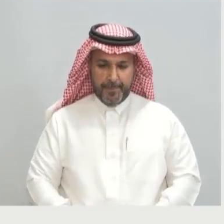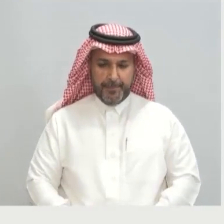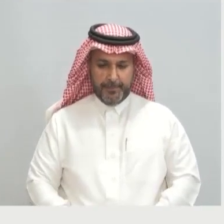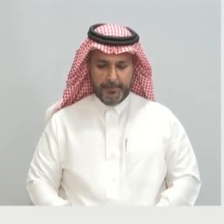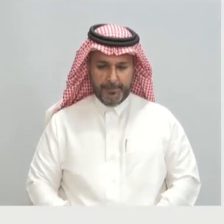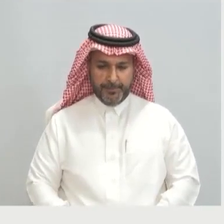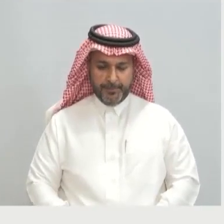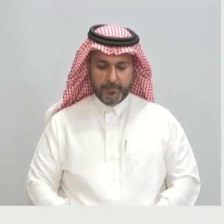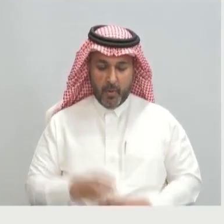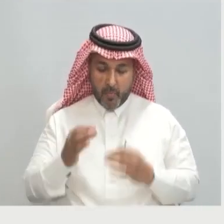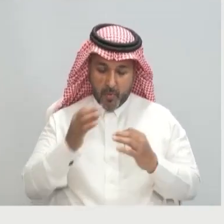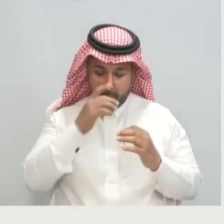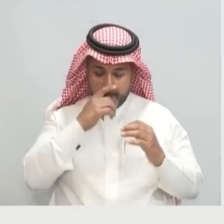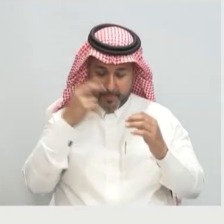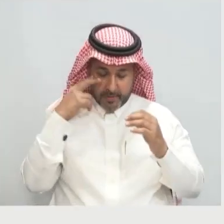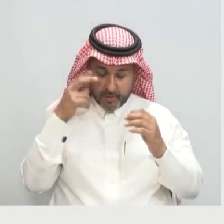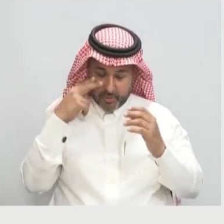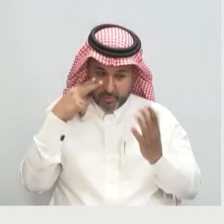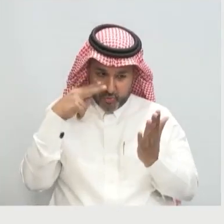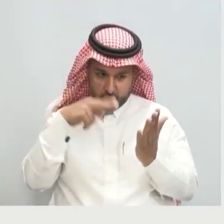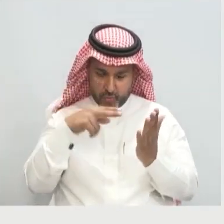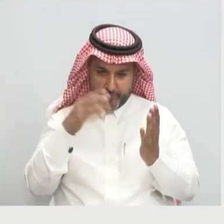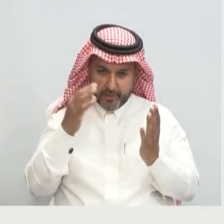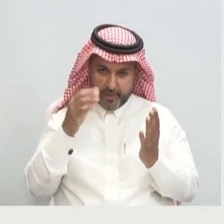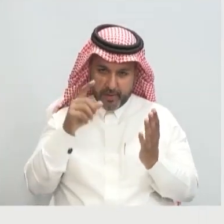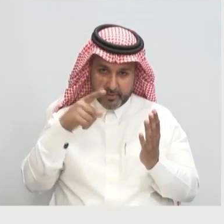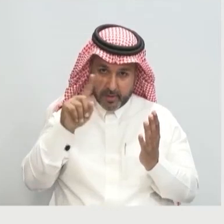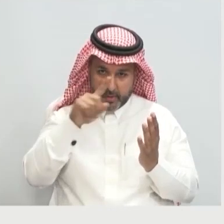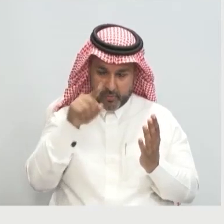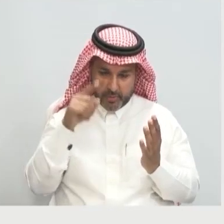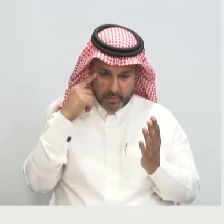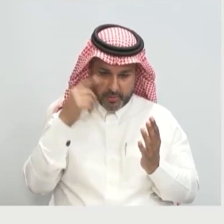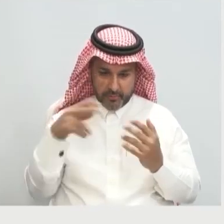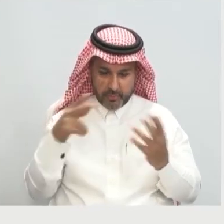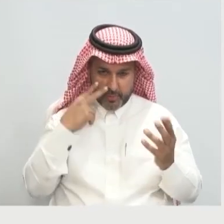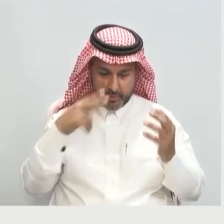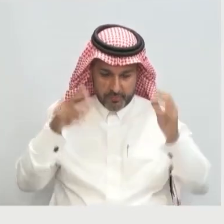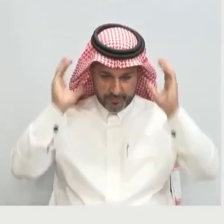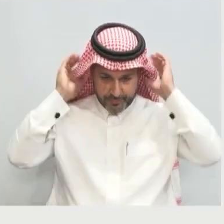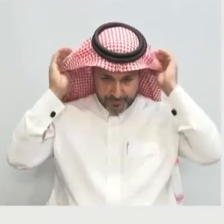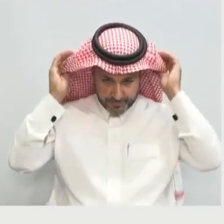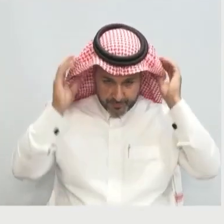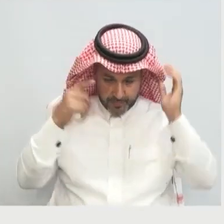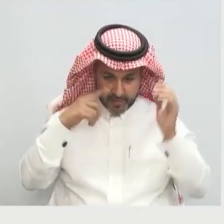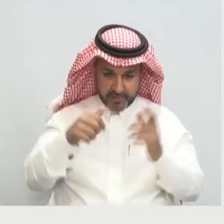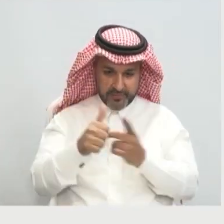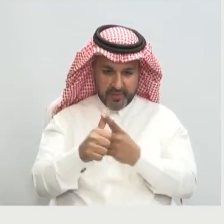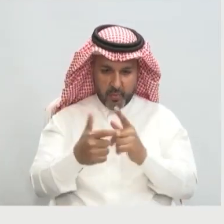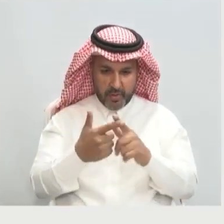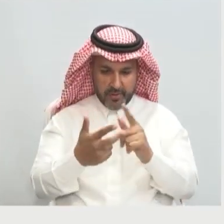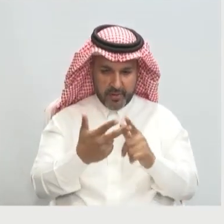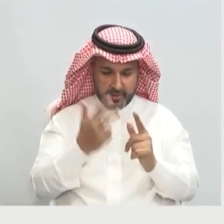هنالك بسب تسبب ايضا سوء في العلاقات ما بين الموظفين وغيره هذا نوع من التواصل وشبكه